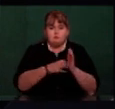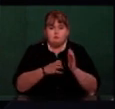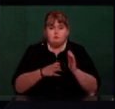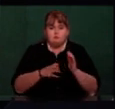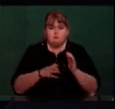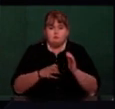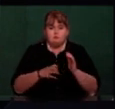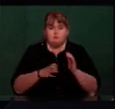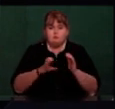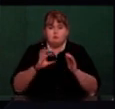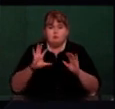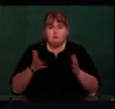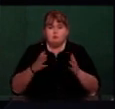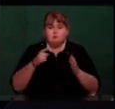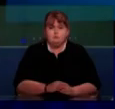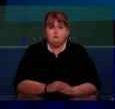годов.